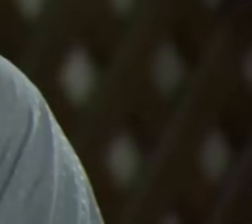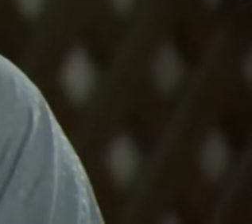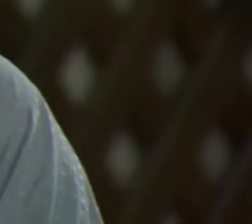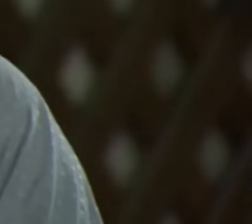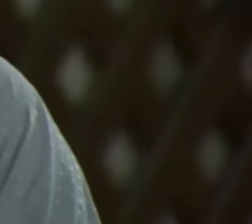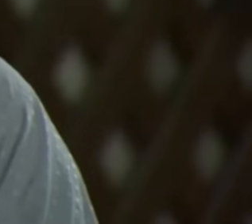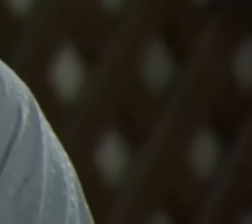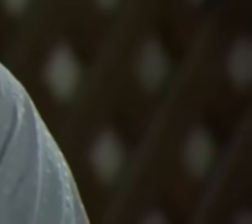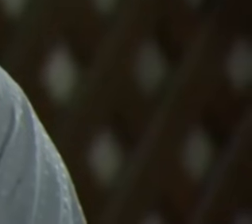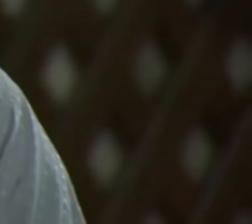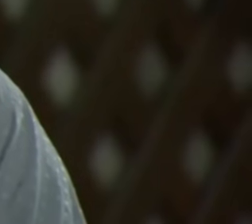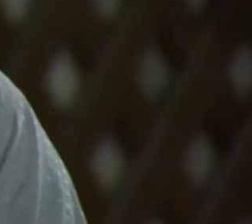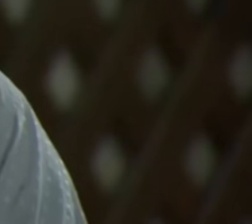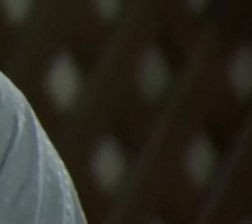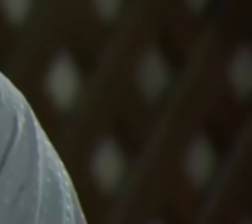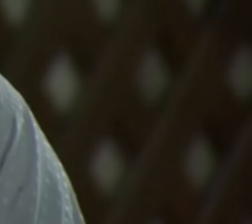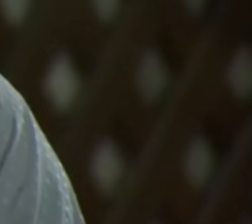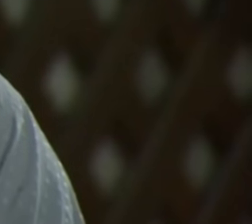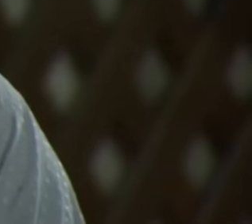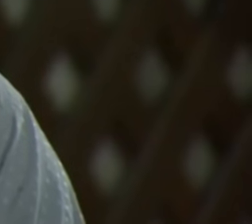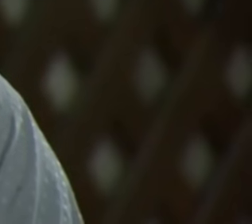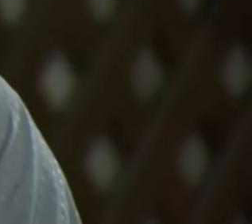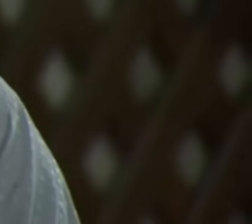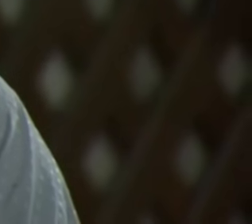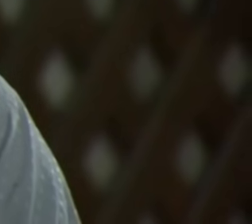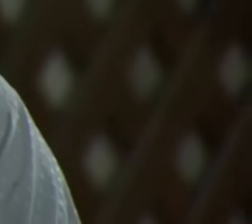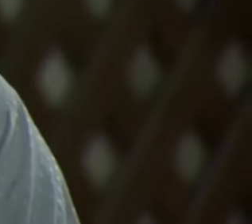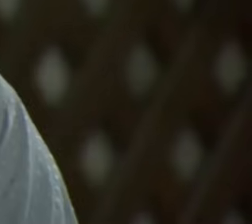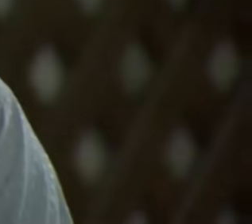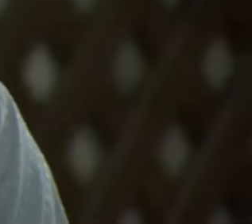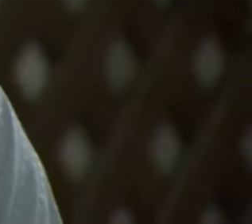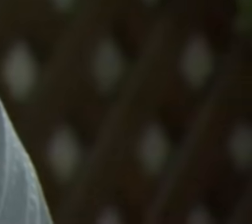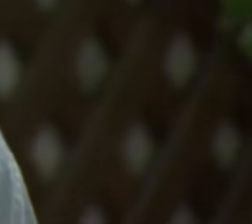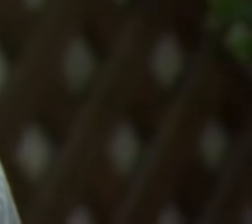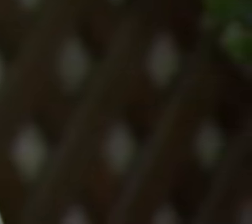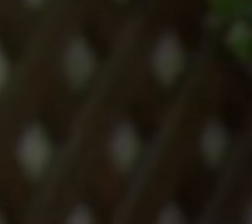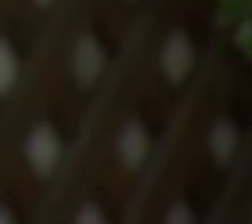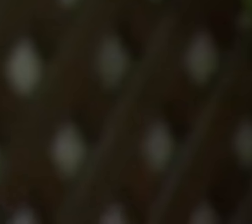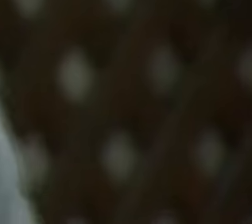Niyazi üzgün. Öylece oturuyor masada. Boğazına bir yumru oturmuş gibi yutkundu.